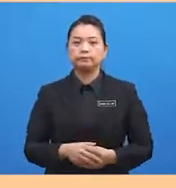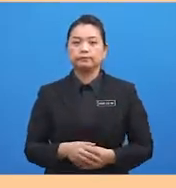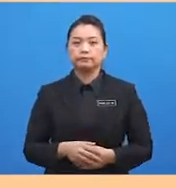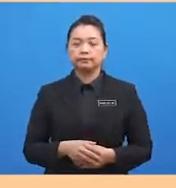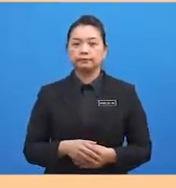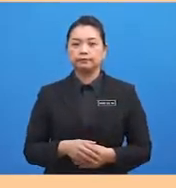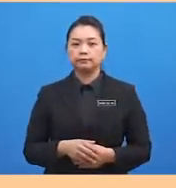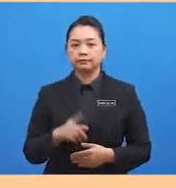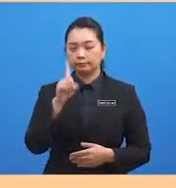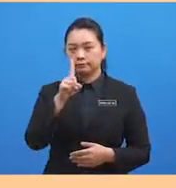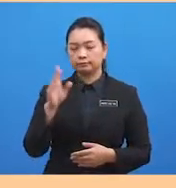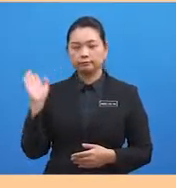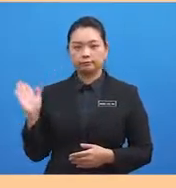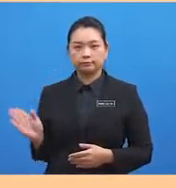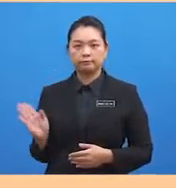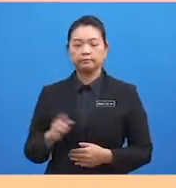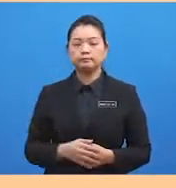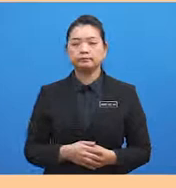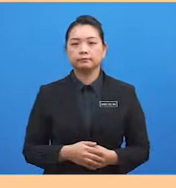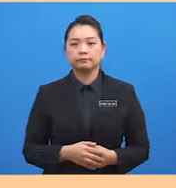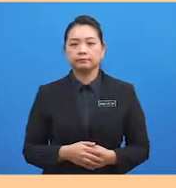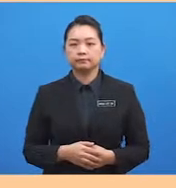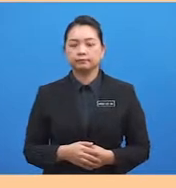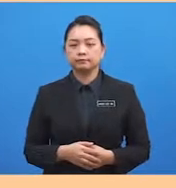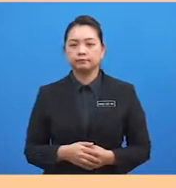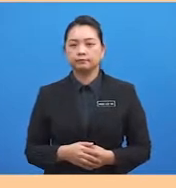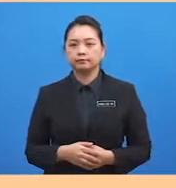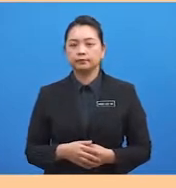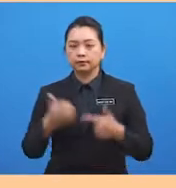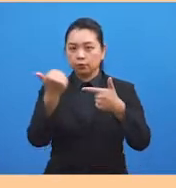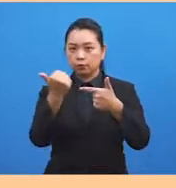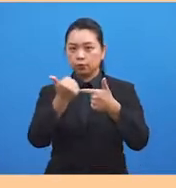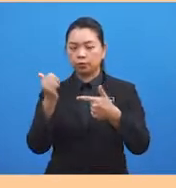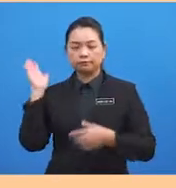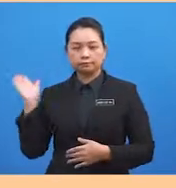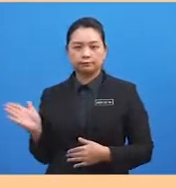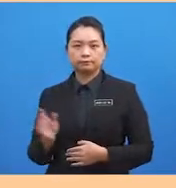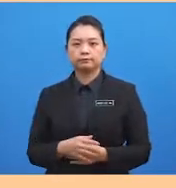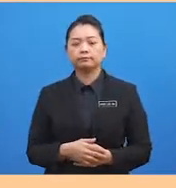iaitu modal permulaan, sewa beli,